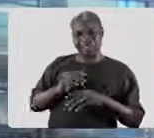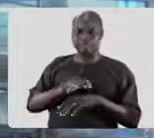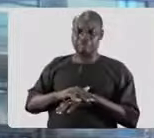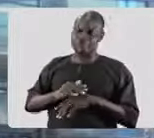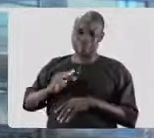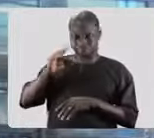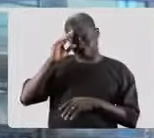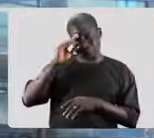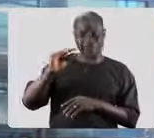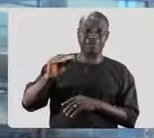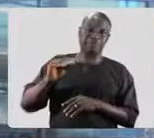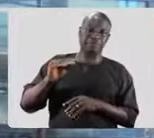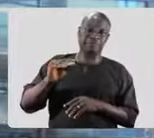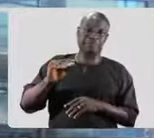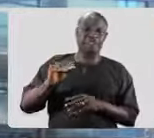so